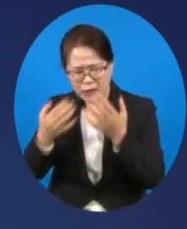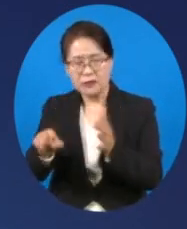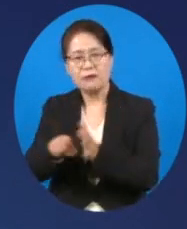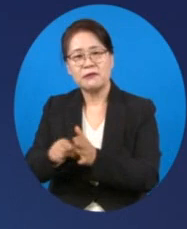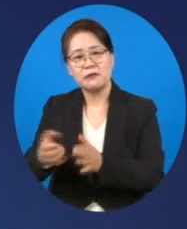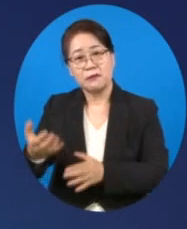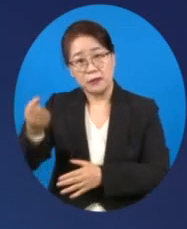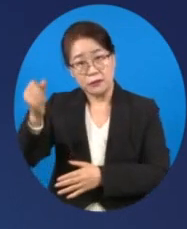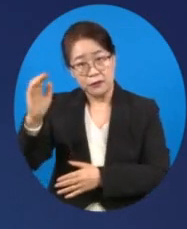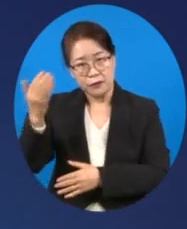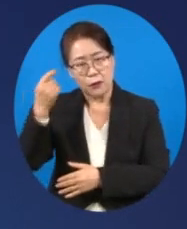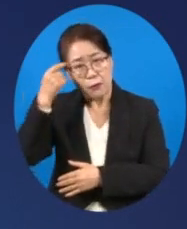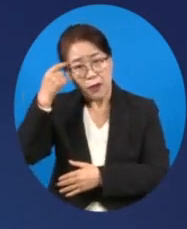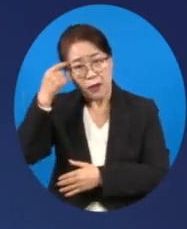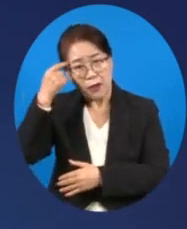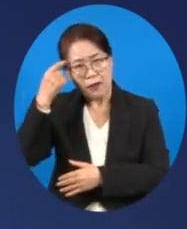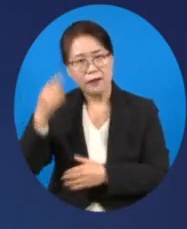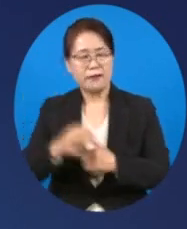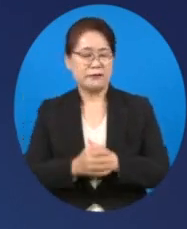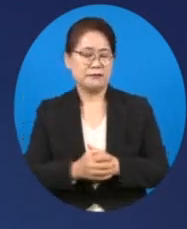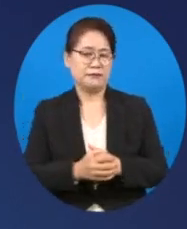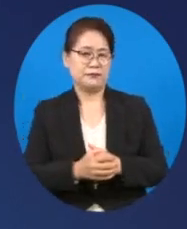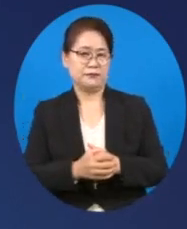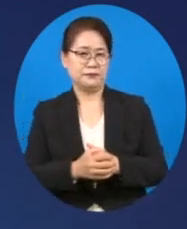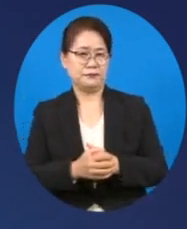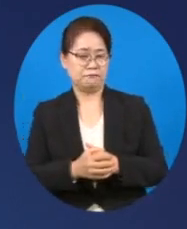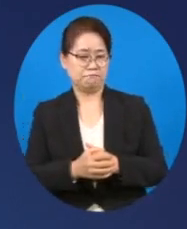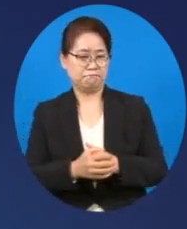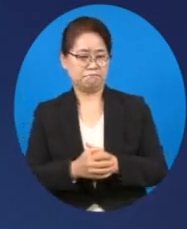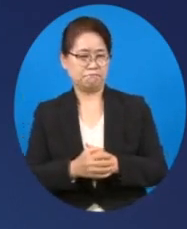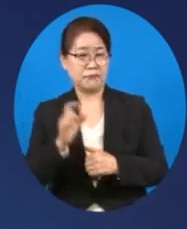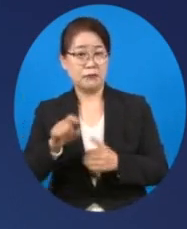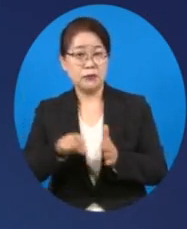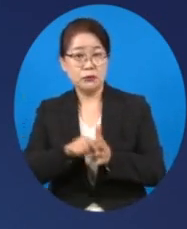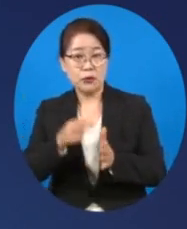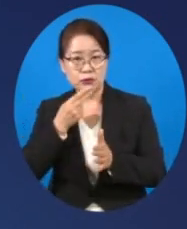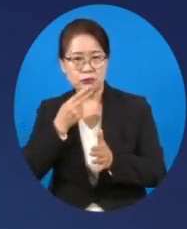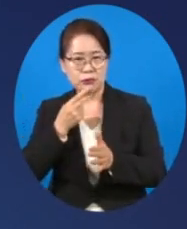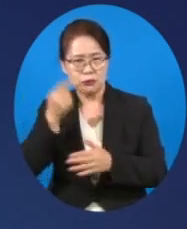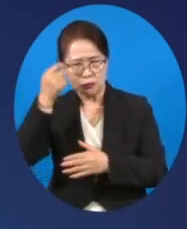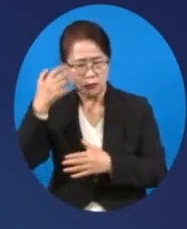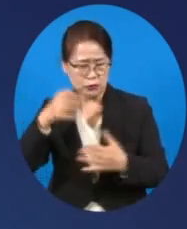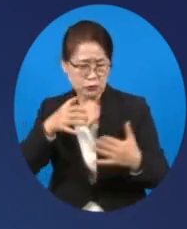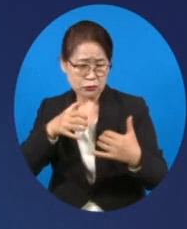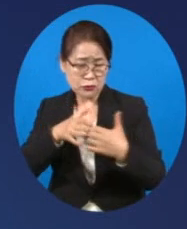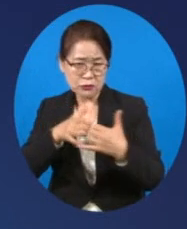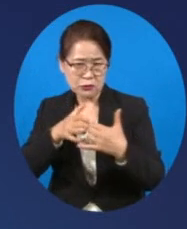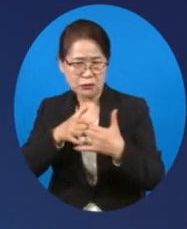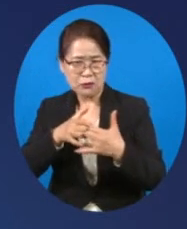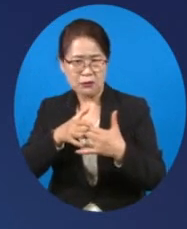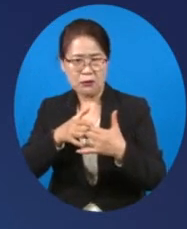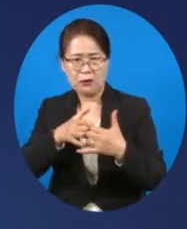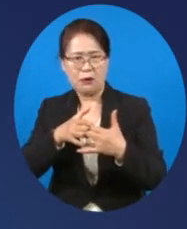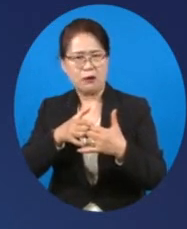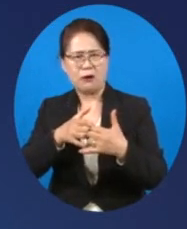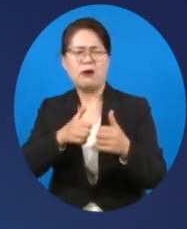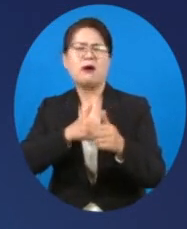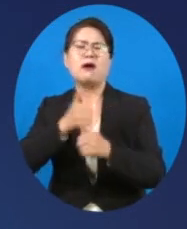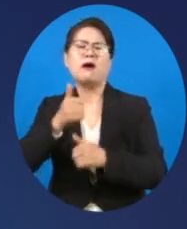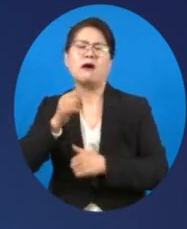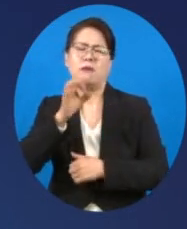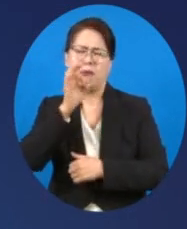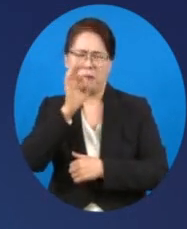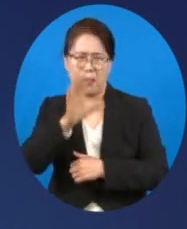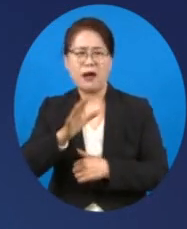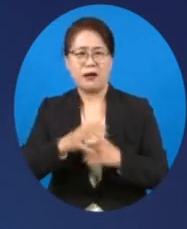왜냐 그러면 확신이 없으면요 여러분 영적 전쟁에 선봉에 설 수가 없어요 그리고